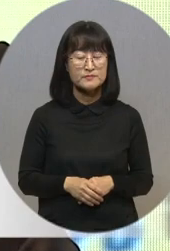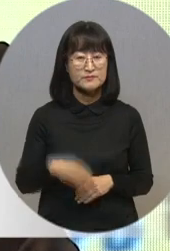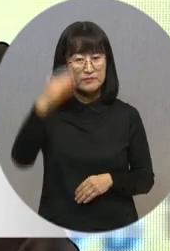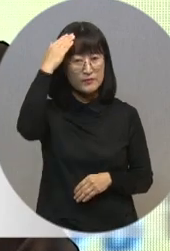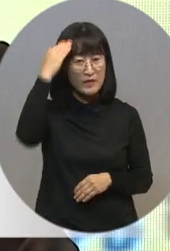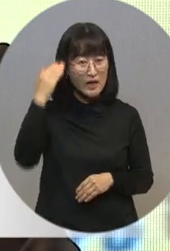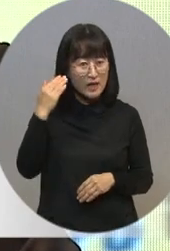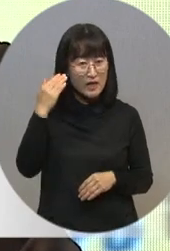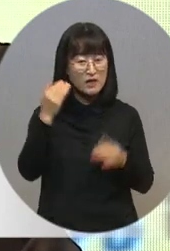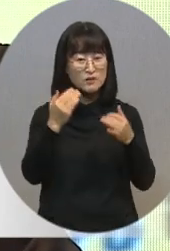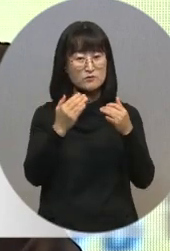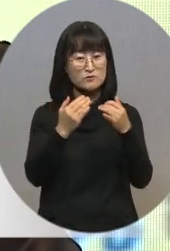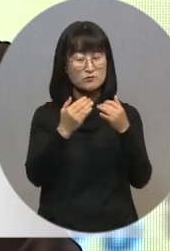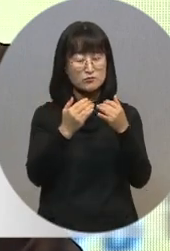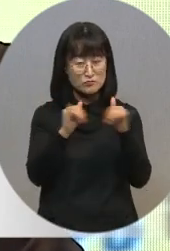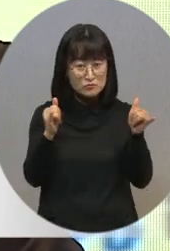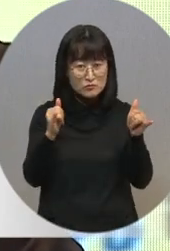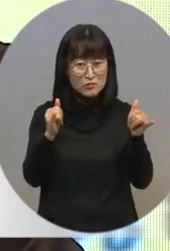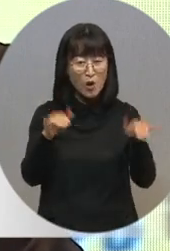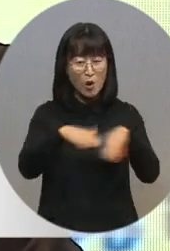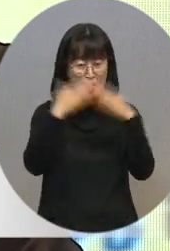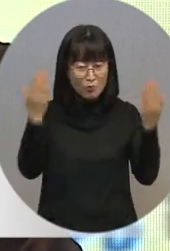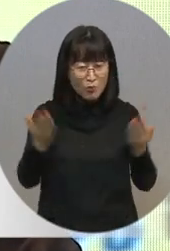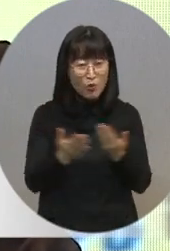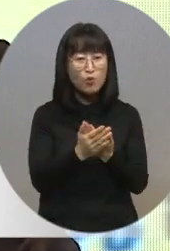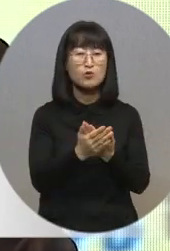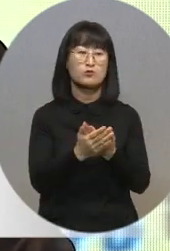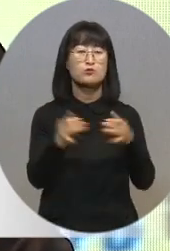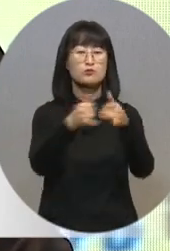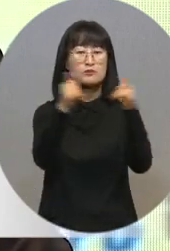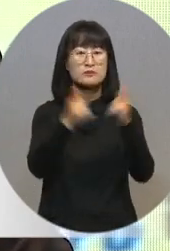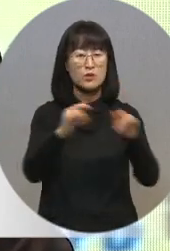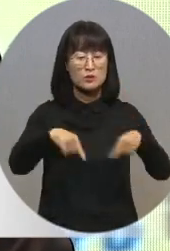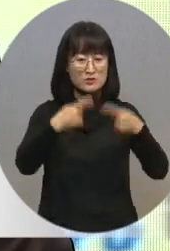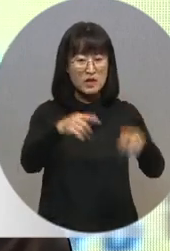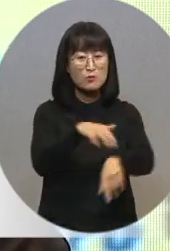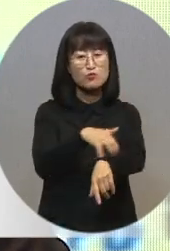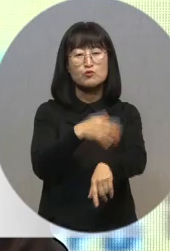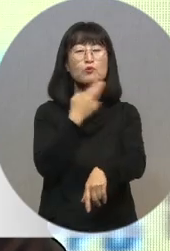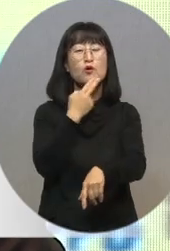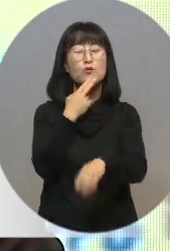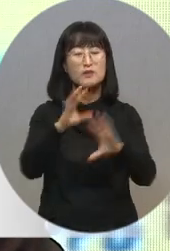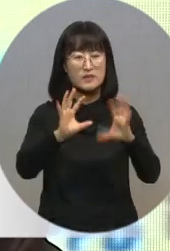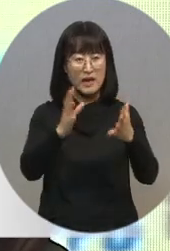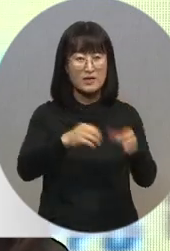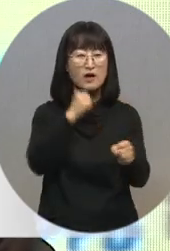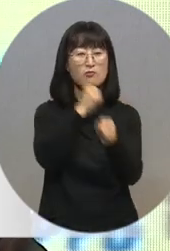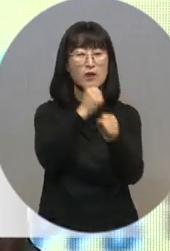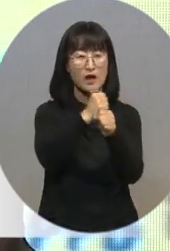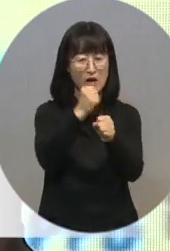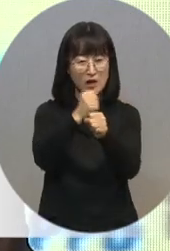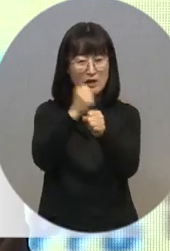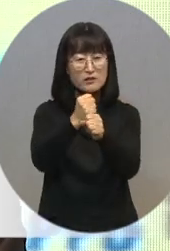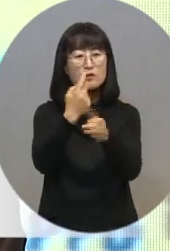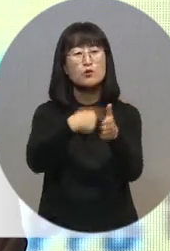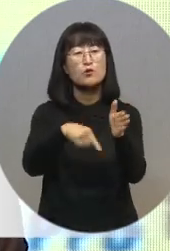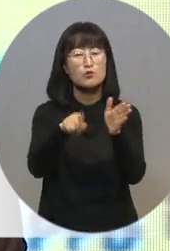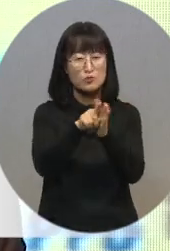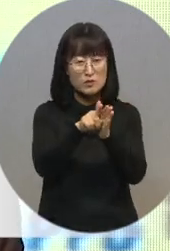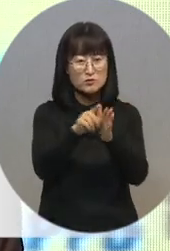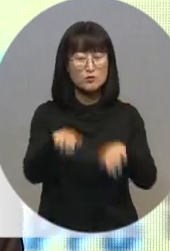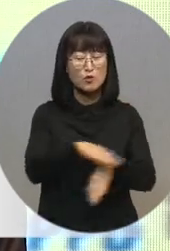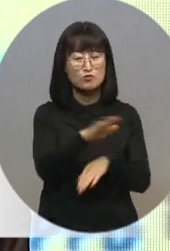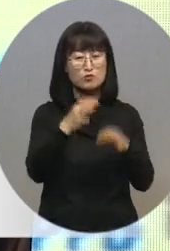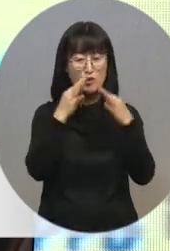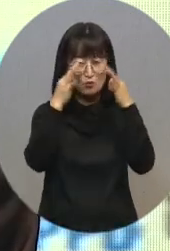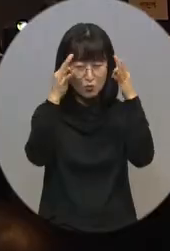대한민국의 국민 누구나가 사회 참여에 불편함이 없는 나라로 만들어 나간 데서 그새 우리 모두가